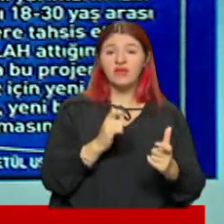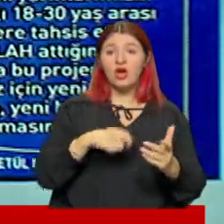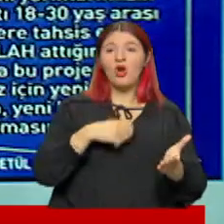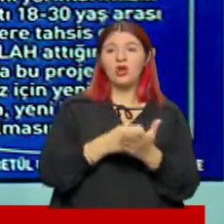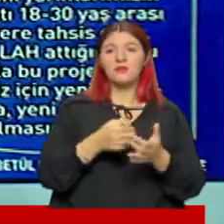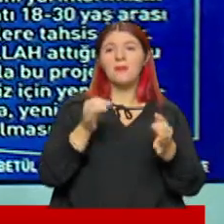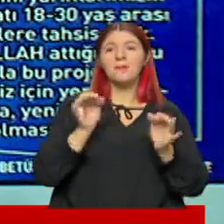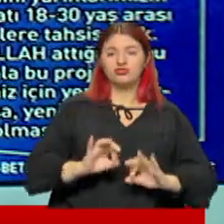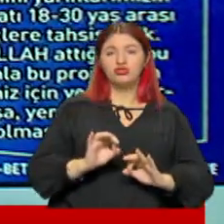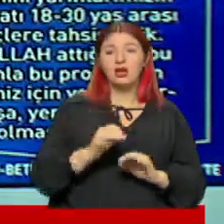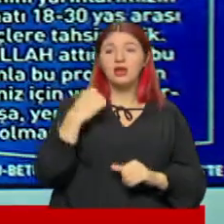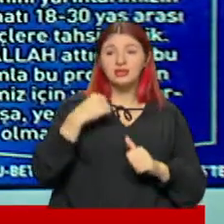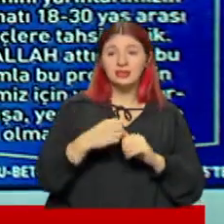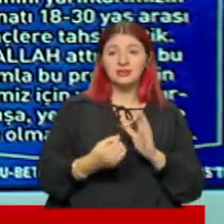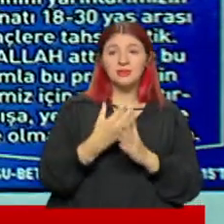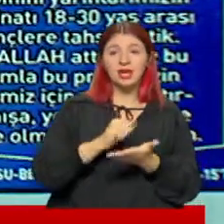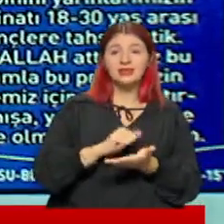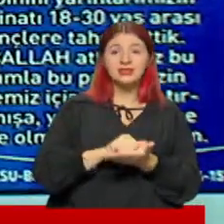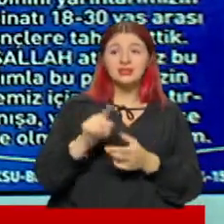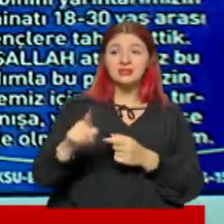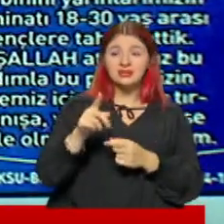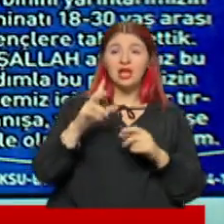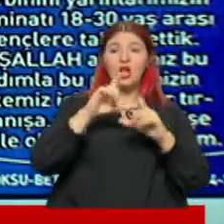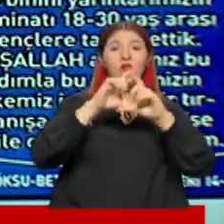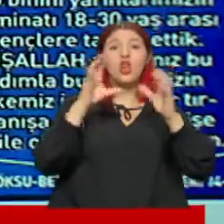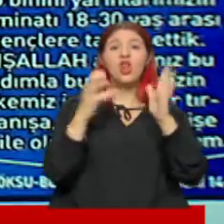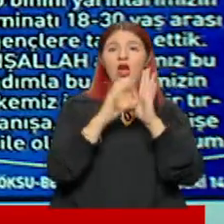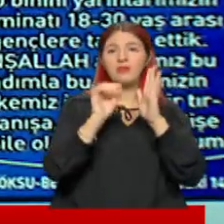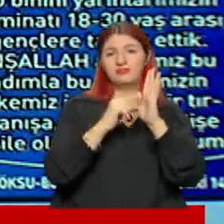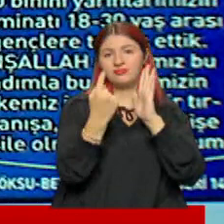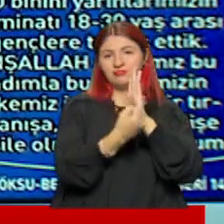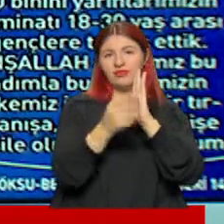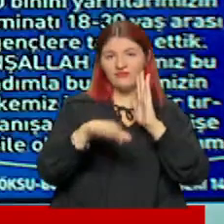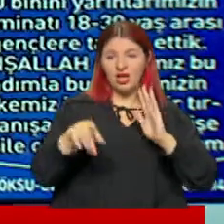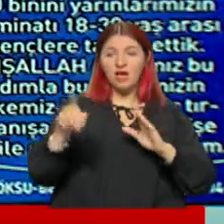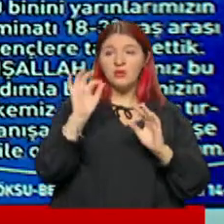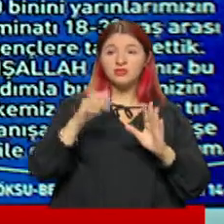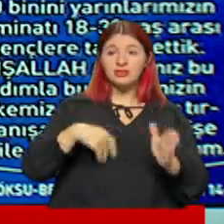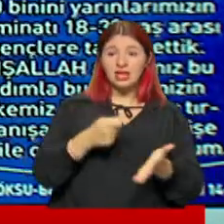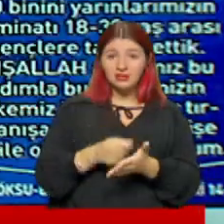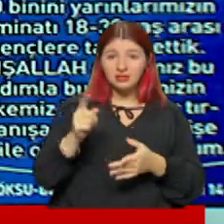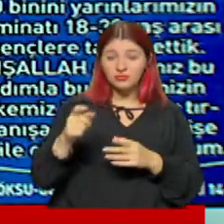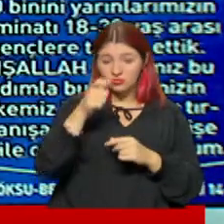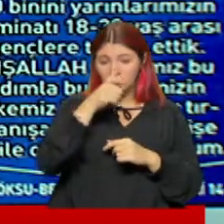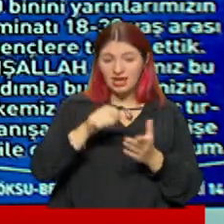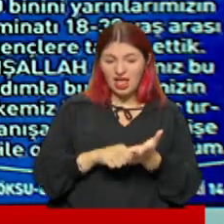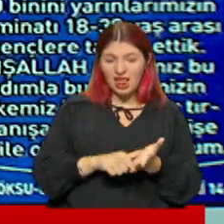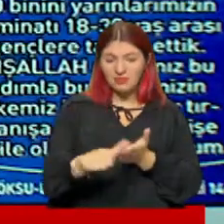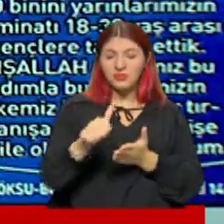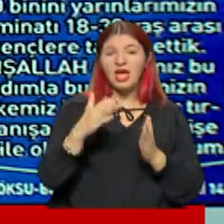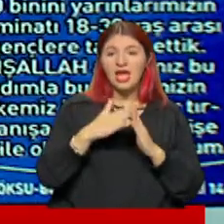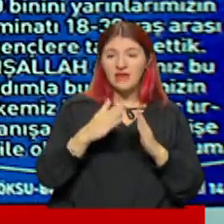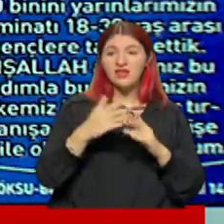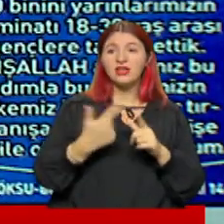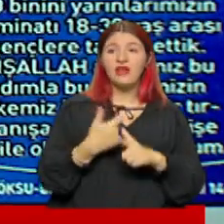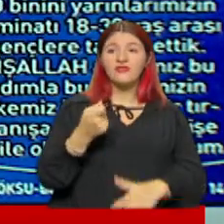ve ödemeye başla Yine Sabah gazetesinde Logan hemen yan tarafında böylesine bir yatırım ülkenin tamamında